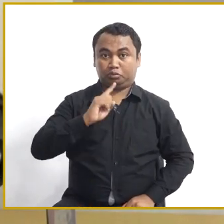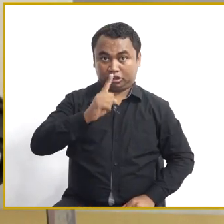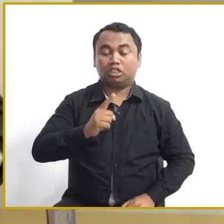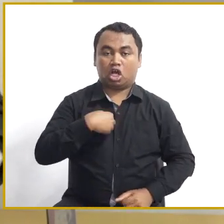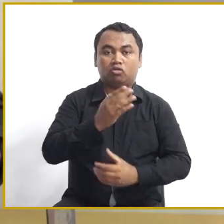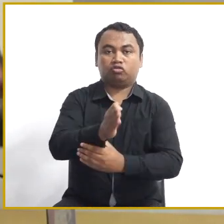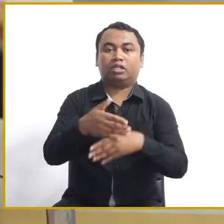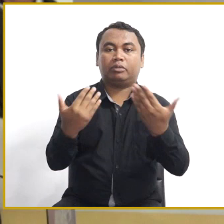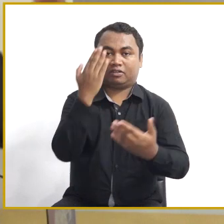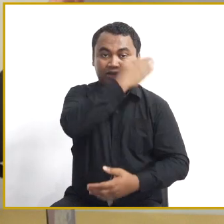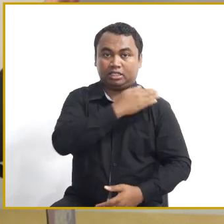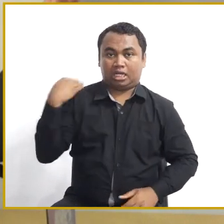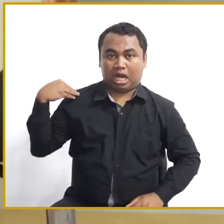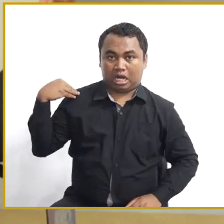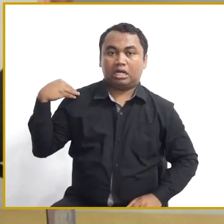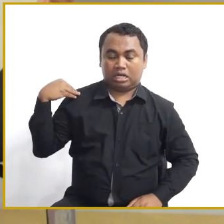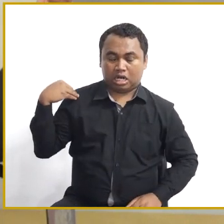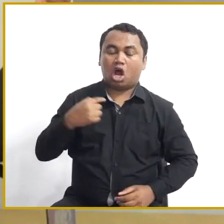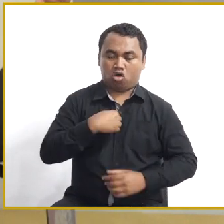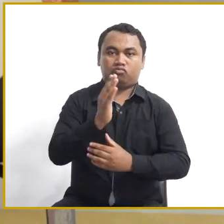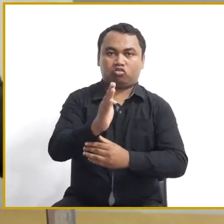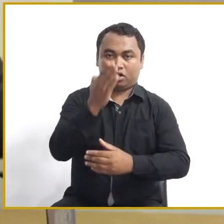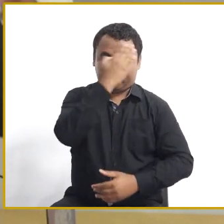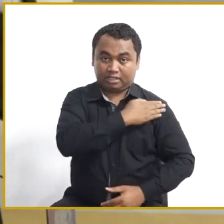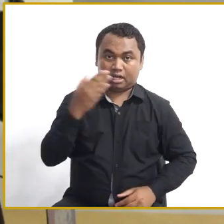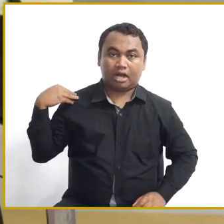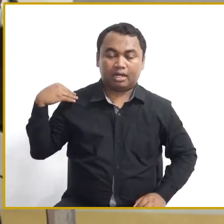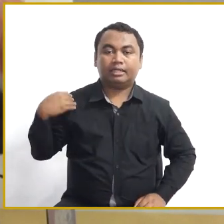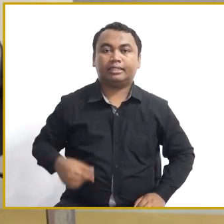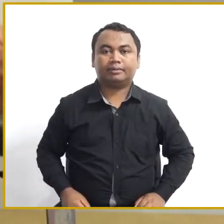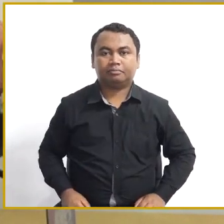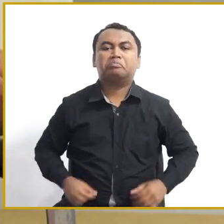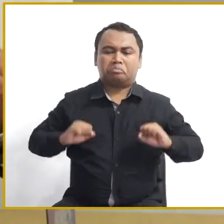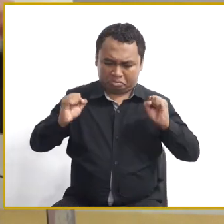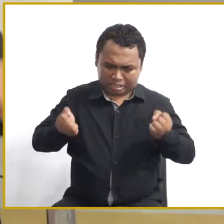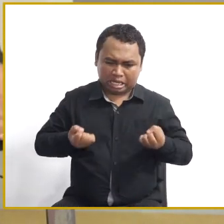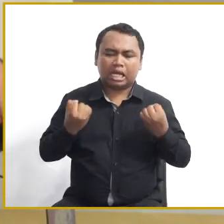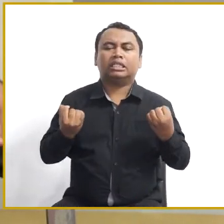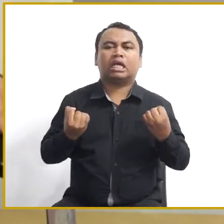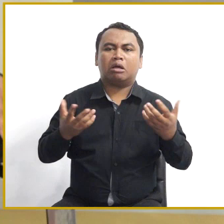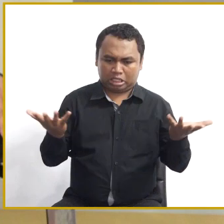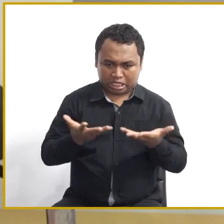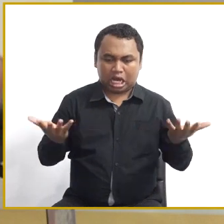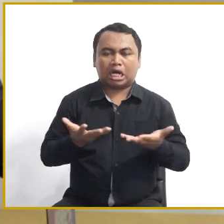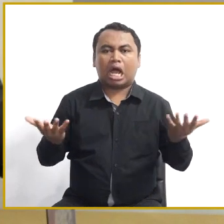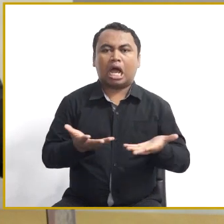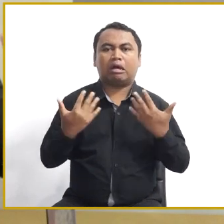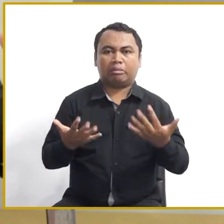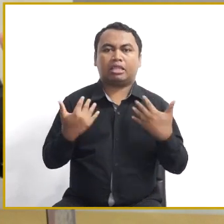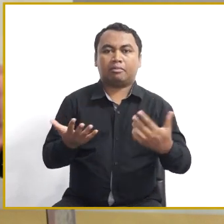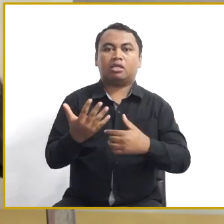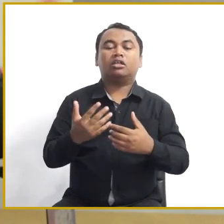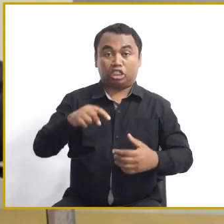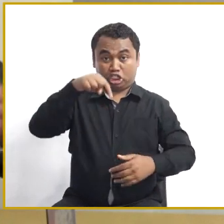kosa aloha ny mpitondra hatramin'izay a fa nanao hatrany hatrany na am'izao fitondrana zao ary betsaka ny zavatra mety